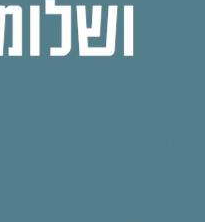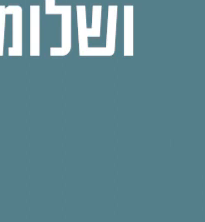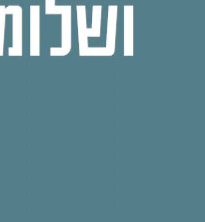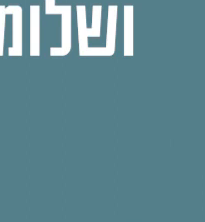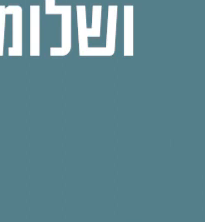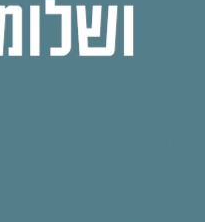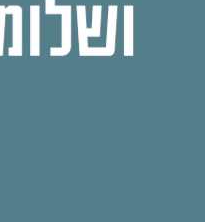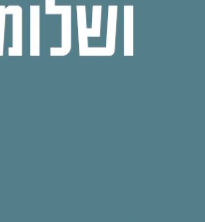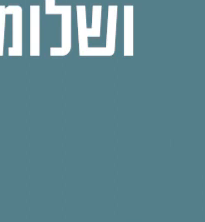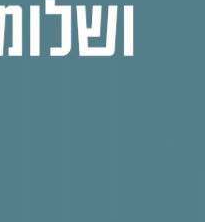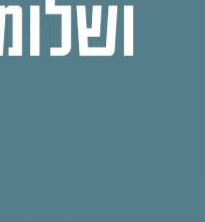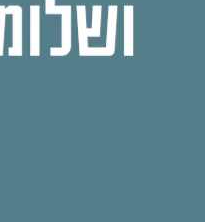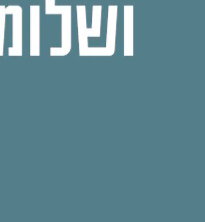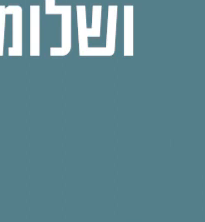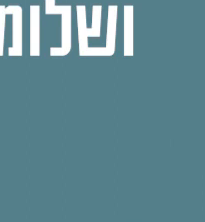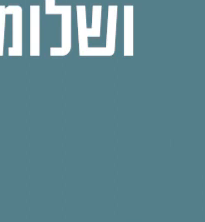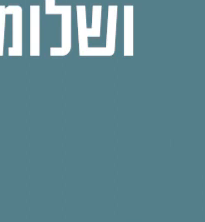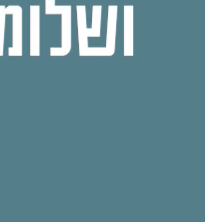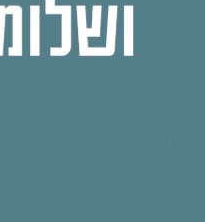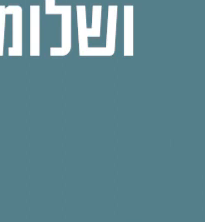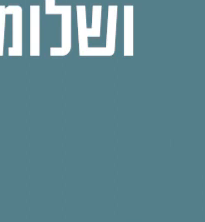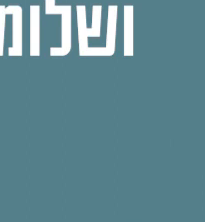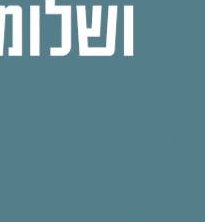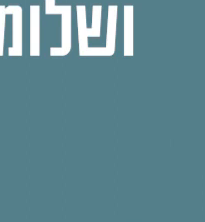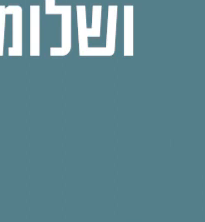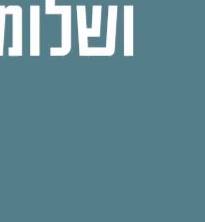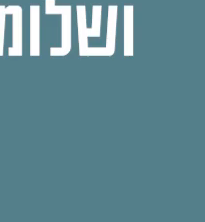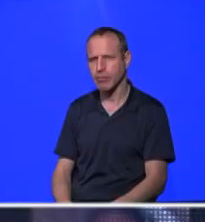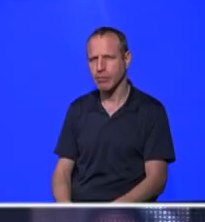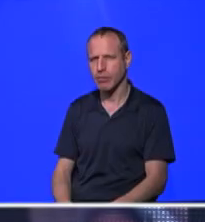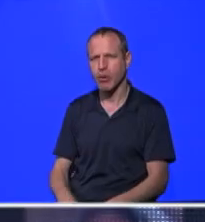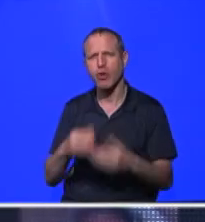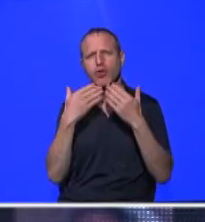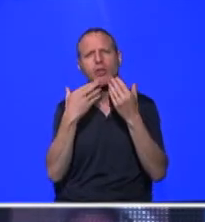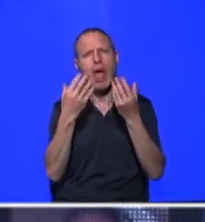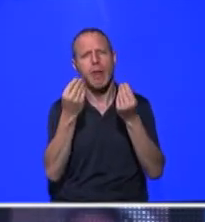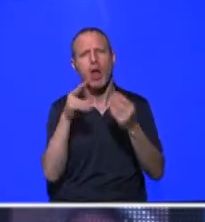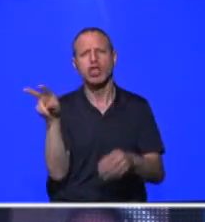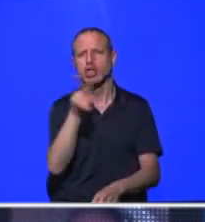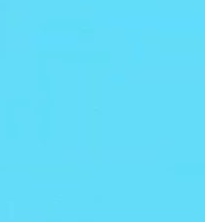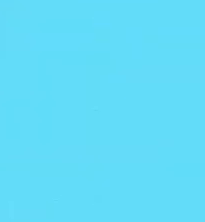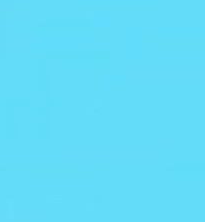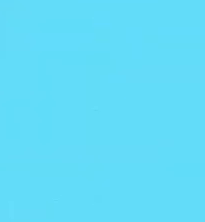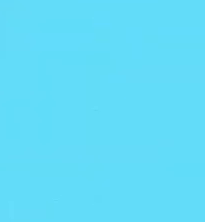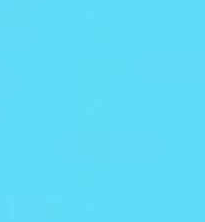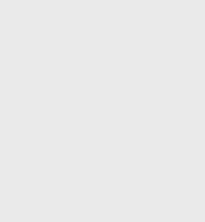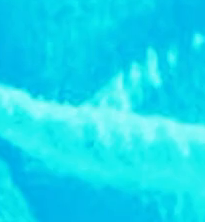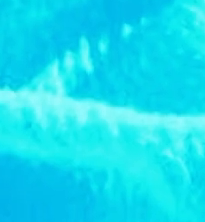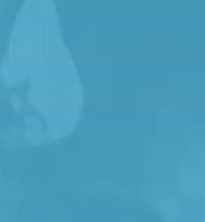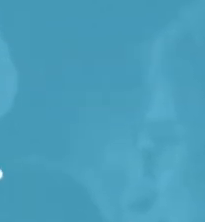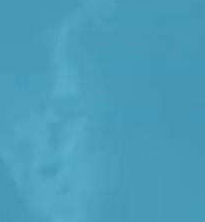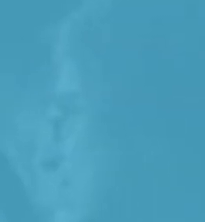כלל הכלואים והסגל בכל מתקני הכליאה בישראל. תודה רבה לשניכם. תודה רבה.